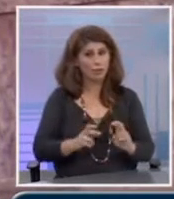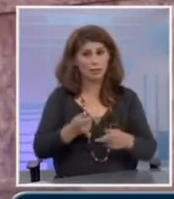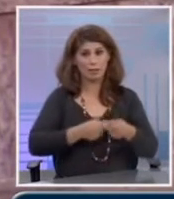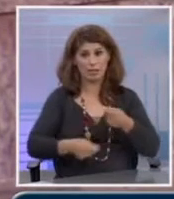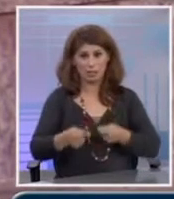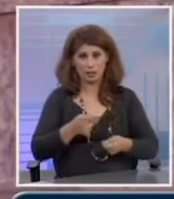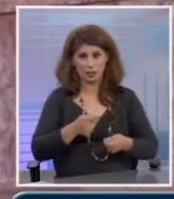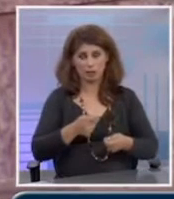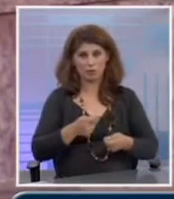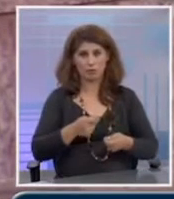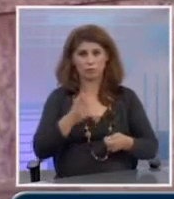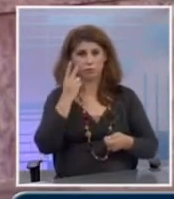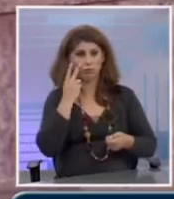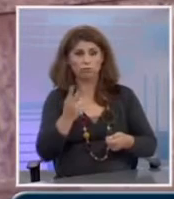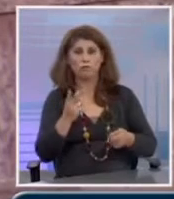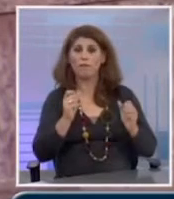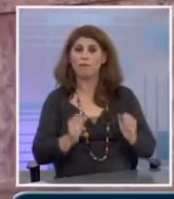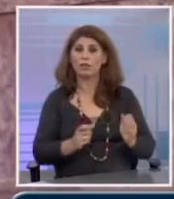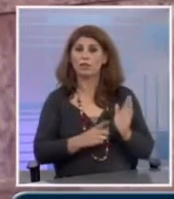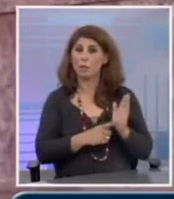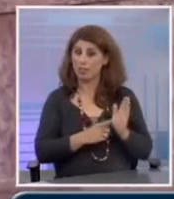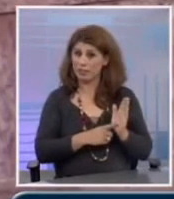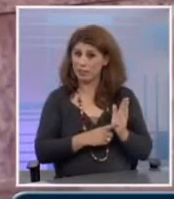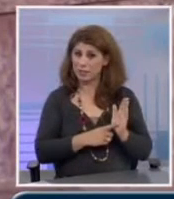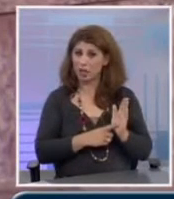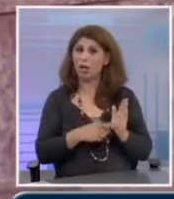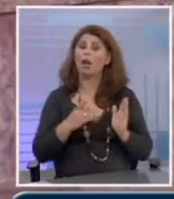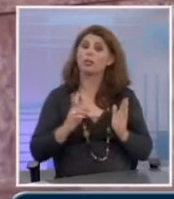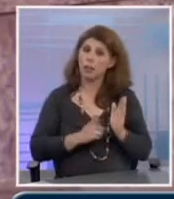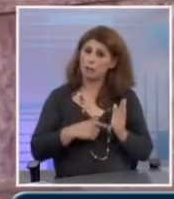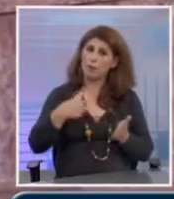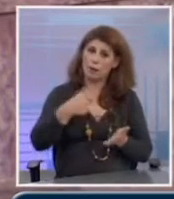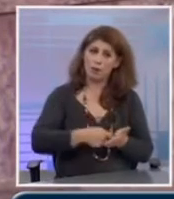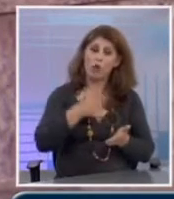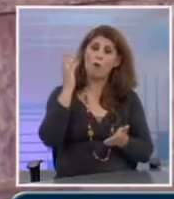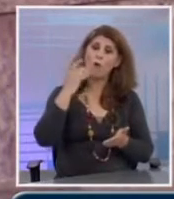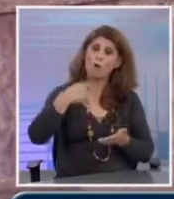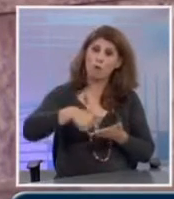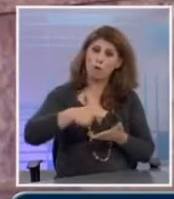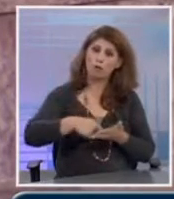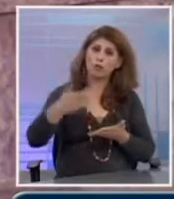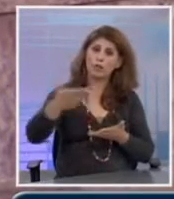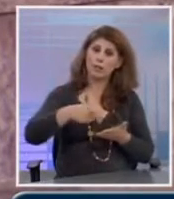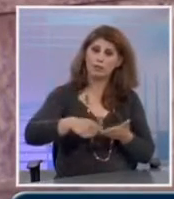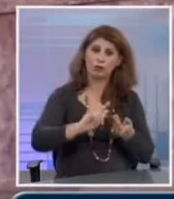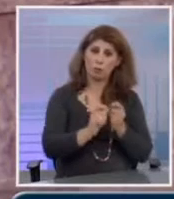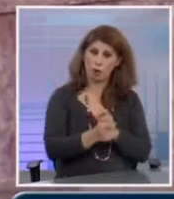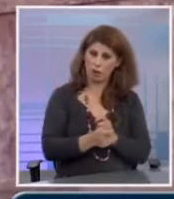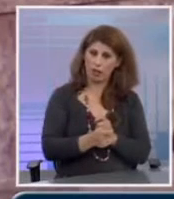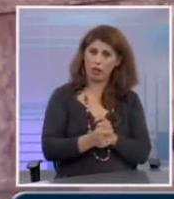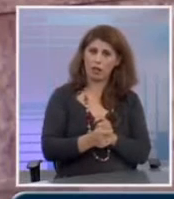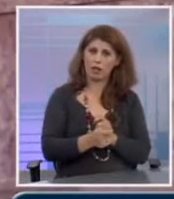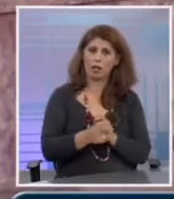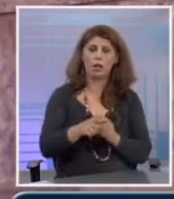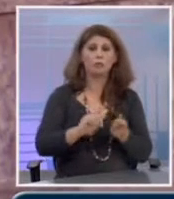επιχειρήσεις. Διαπιστώθηκε με βάση την νομοθεσία ότι έπρεπε να πληρώσουν κάποιους φόρους. Ήρθε αυτή η τροπολογία και με